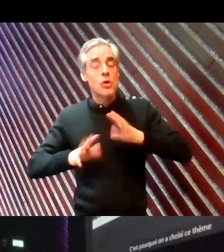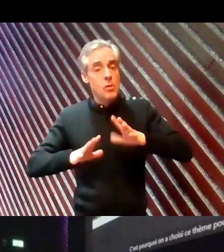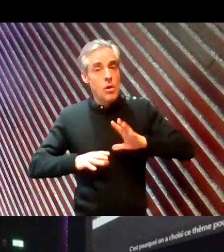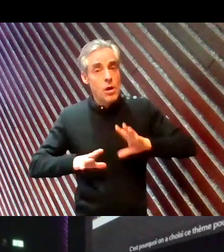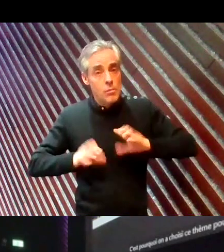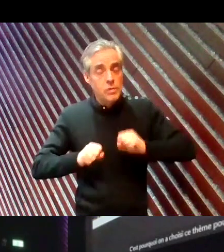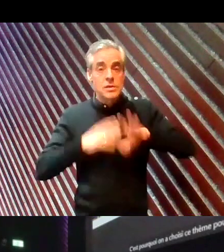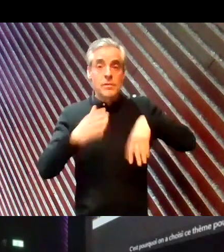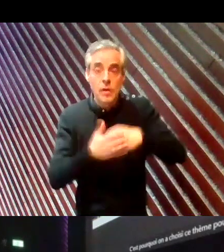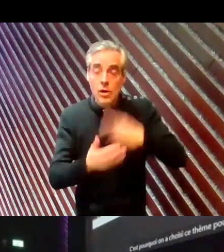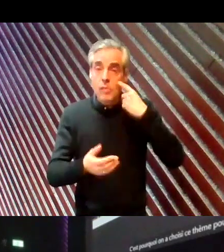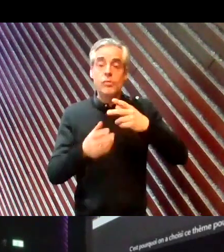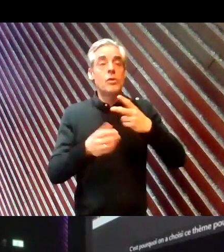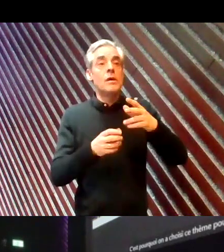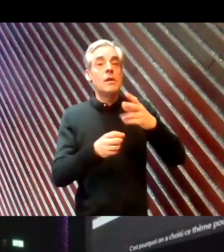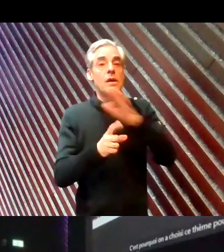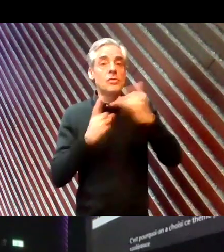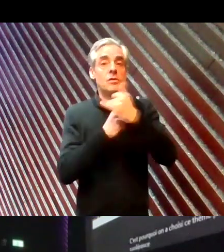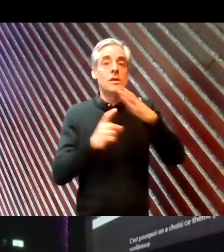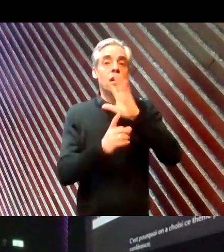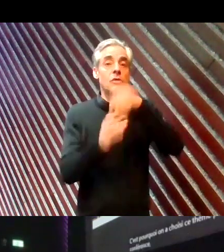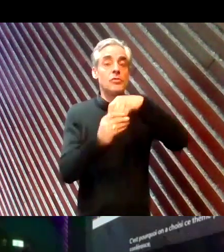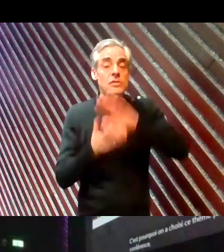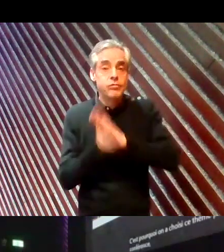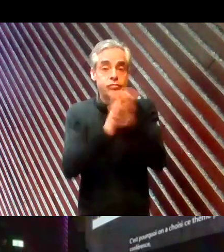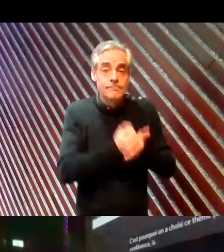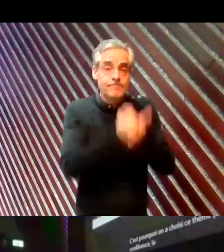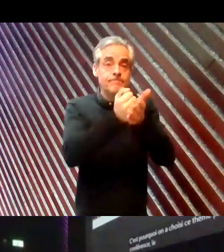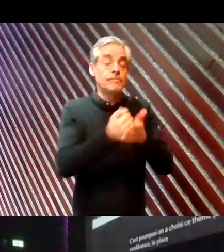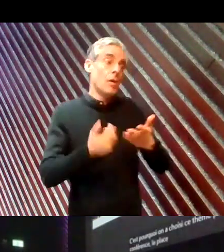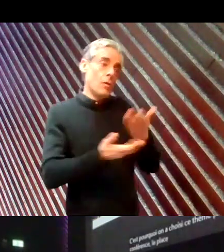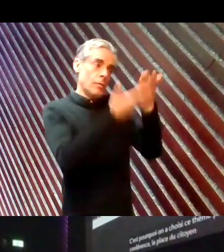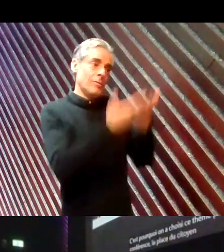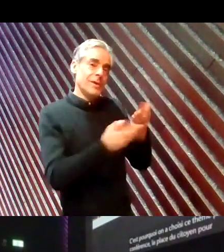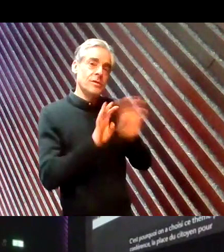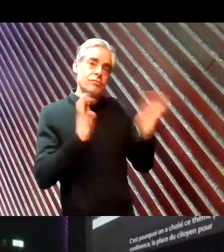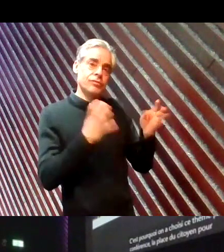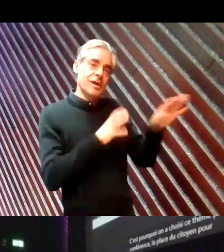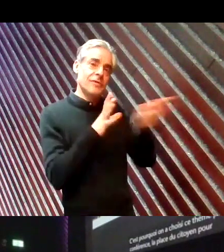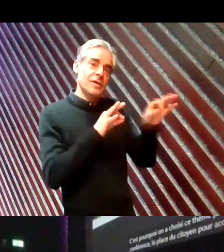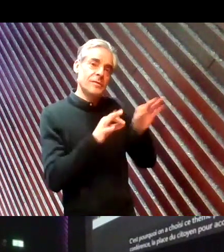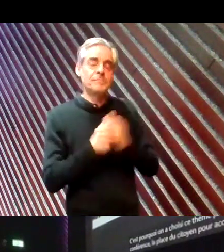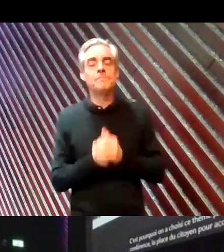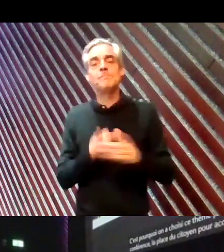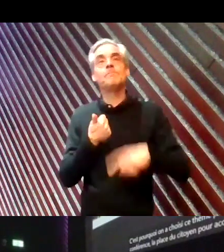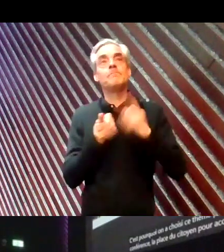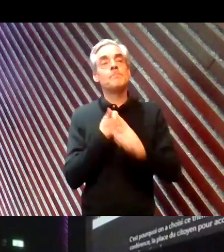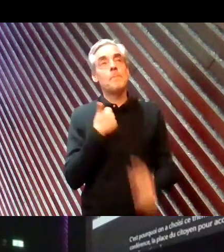accompagner la transformation inclusive de notre société. On a réuni des grands acteurs de l'écosystème et de la grande cause.